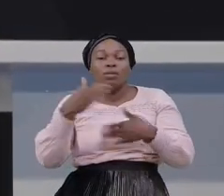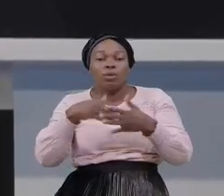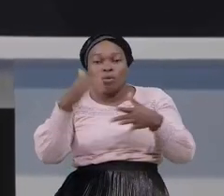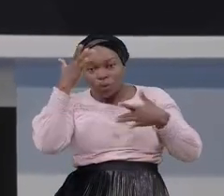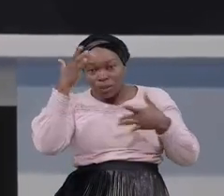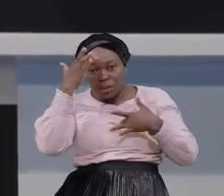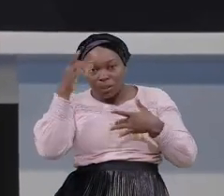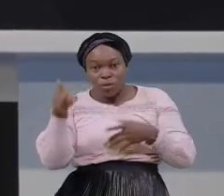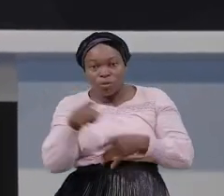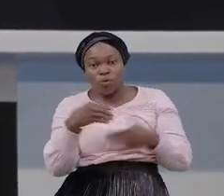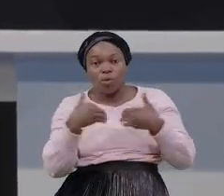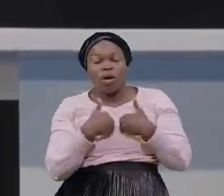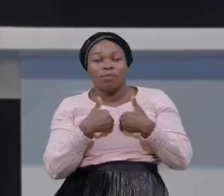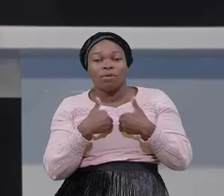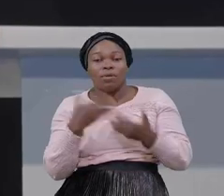que vous avez